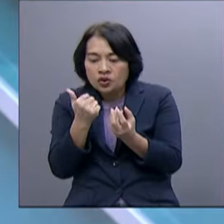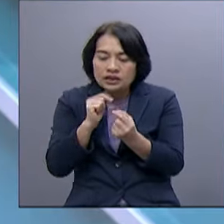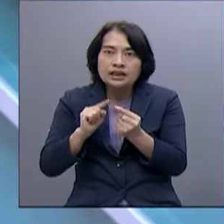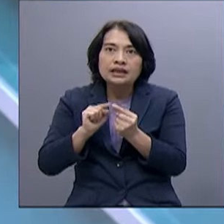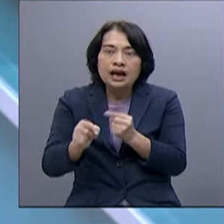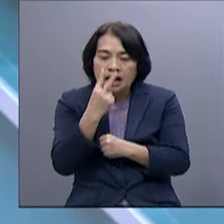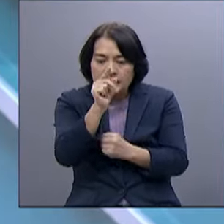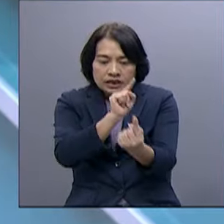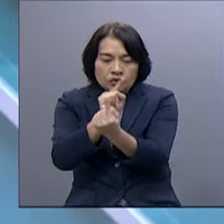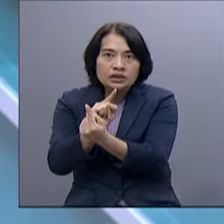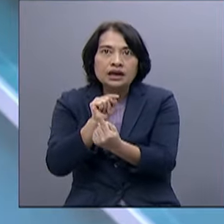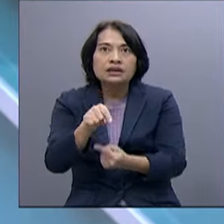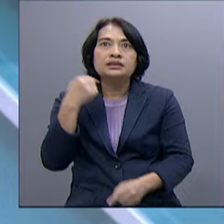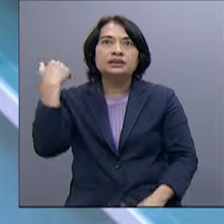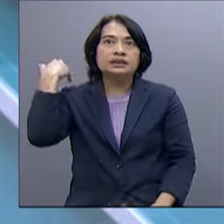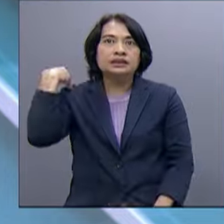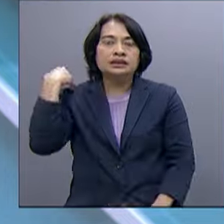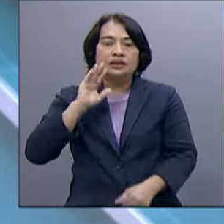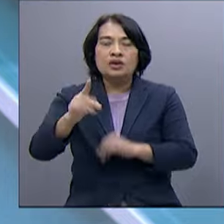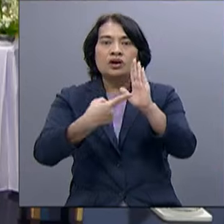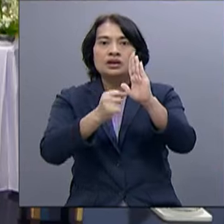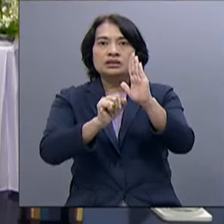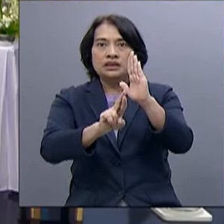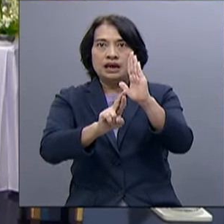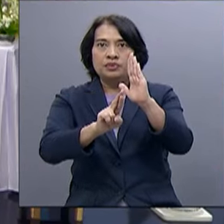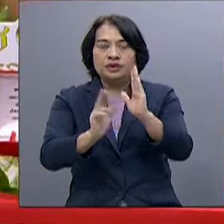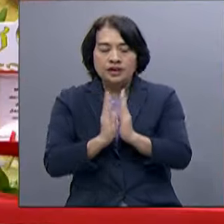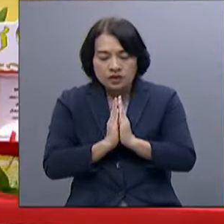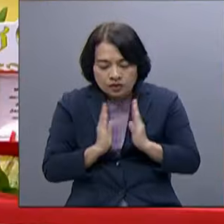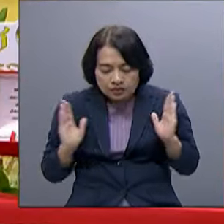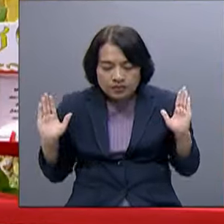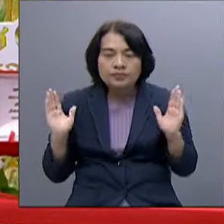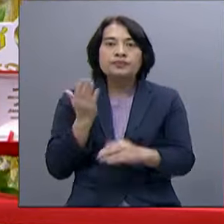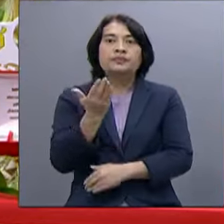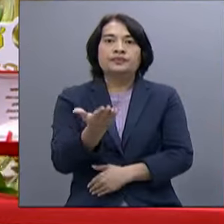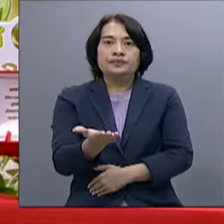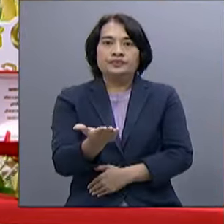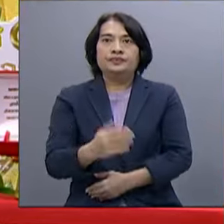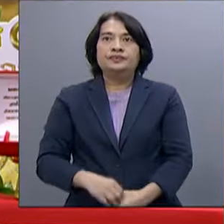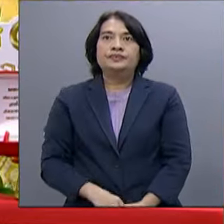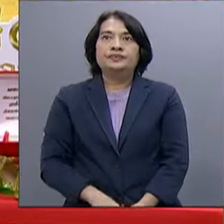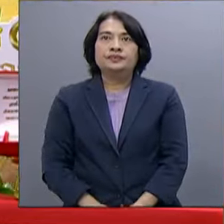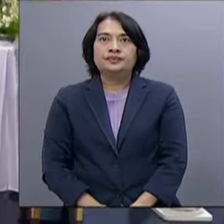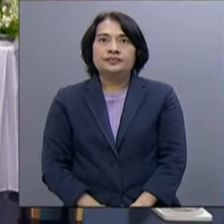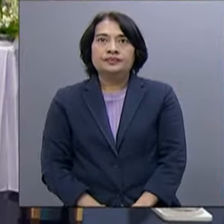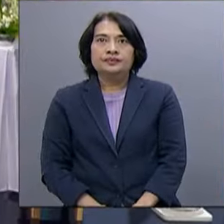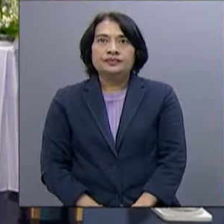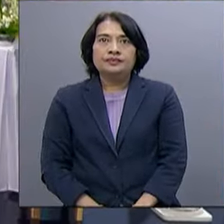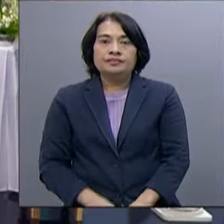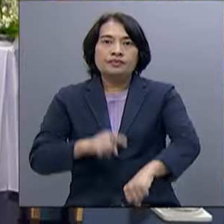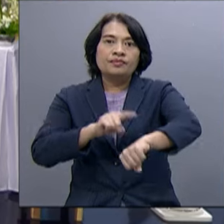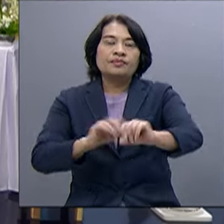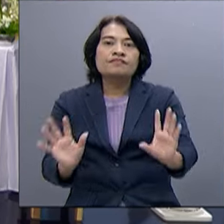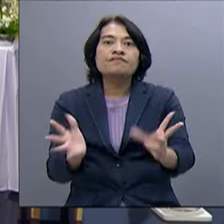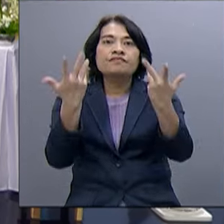ราได้รู้จักอีกหนึ่งประเพณีดีๆของจังหวัดสระบุรีนะครับวันนี้ขอบคุณทั้งสองท่านมากเลยครับ ขอบคุณทั้งสองท่านค่ะเพชรมนตรีนะคะ ครับผมหมดเวลาของราย